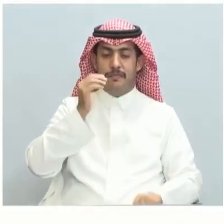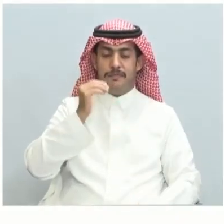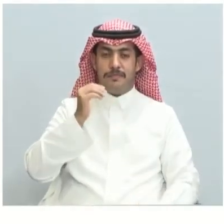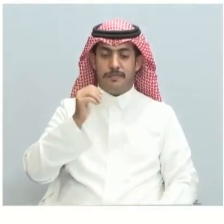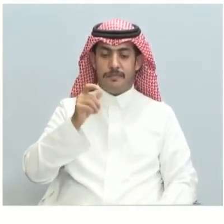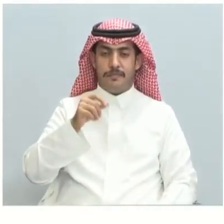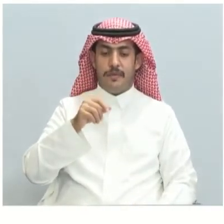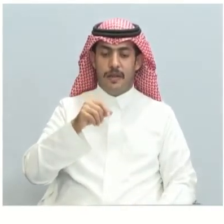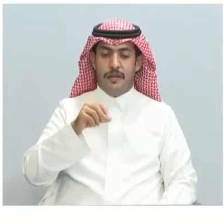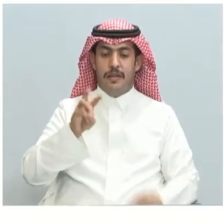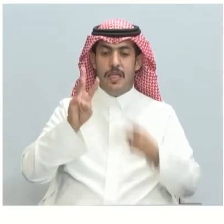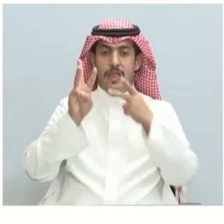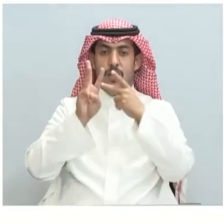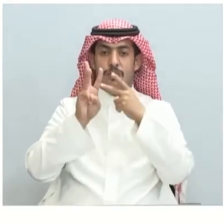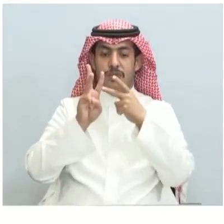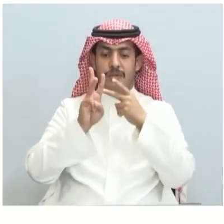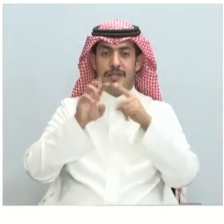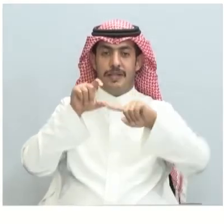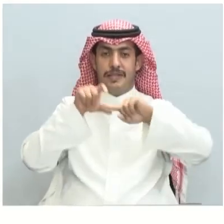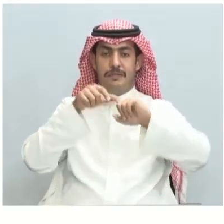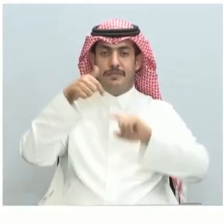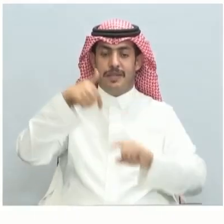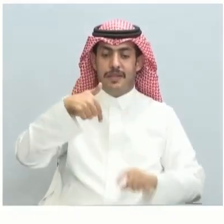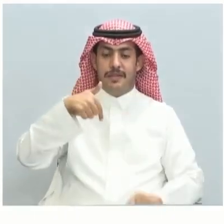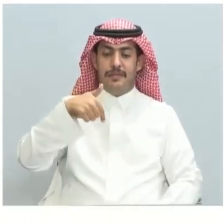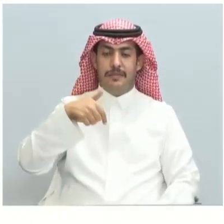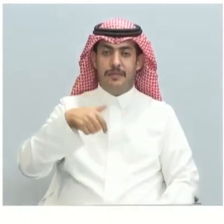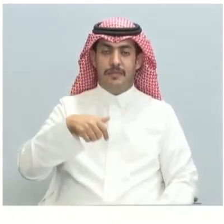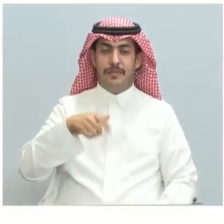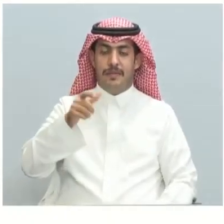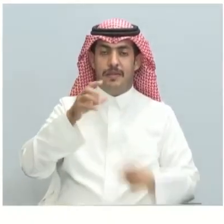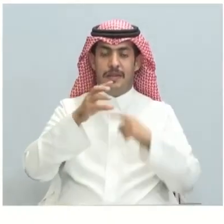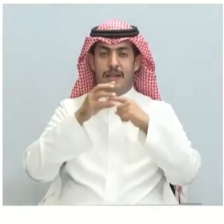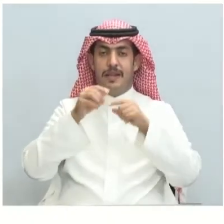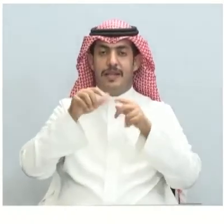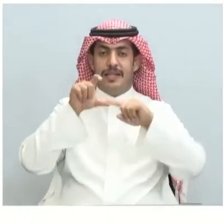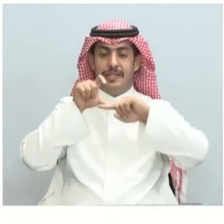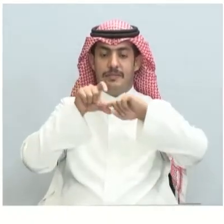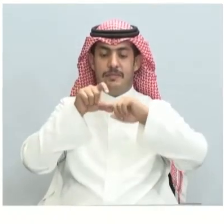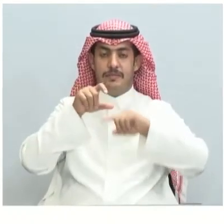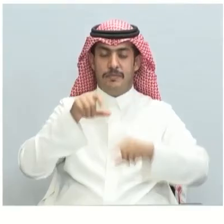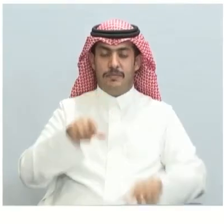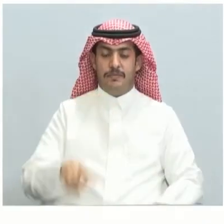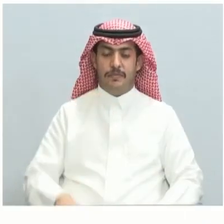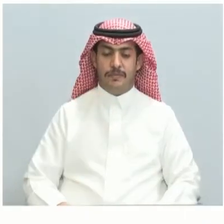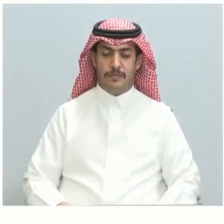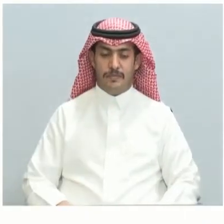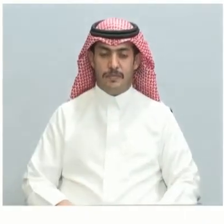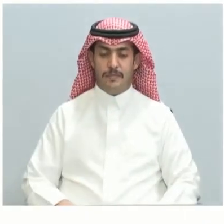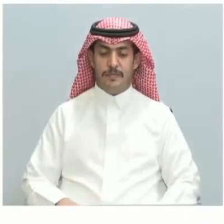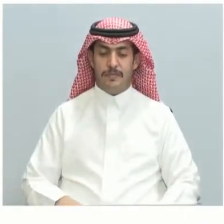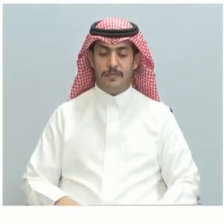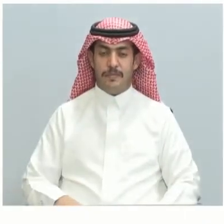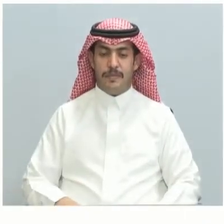بقسمه 23 على سته هنا ابنائي بناتي رجلي عمليه القسمه فنقول ابنائي وبناتي اننا